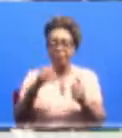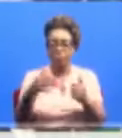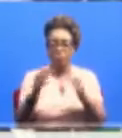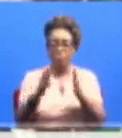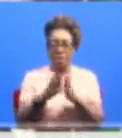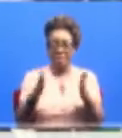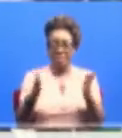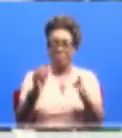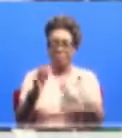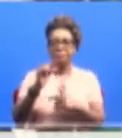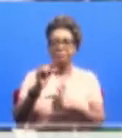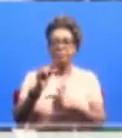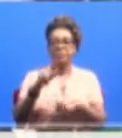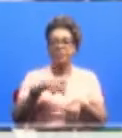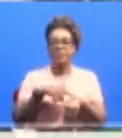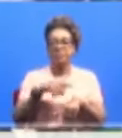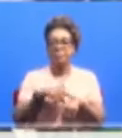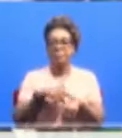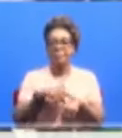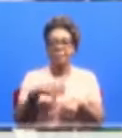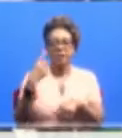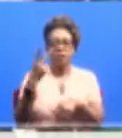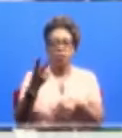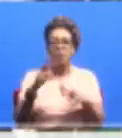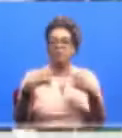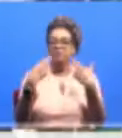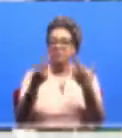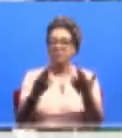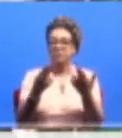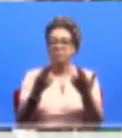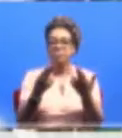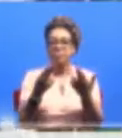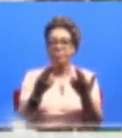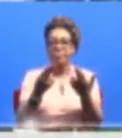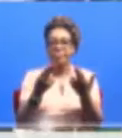But when I saw the results, particularly from